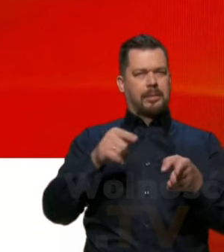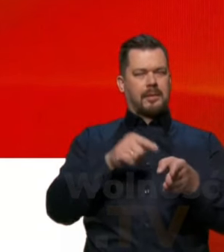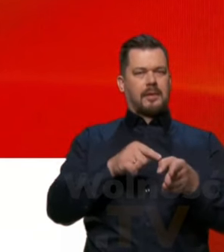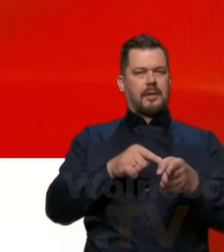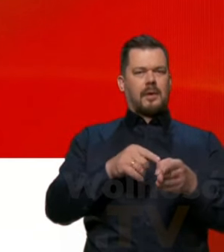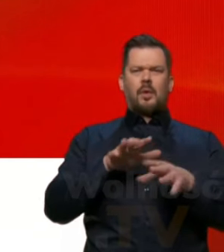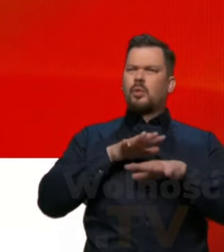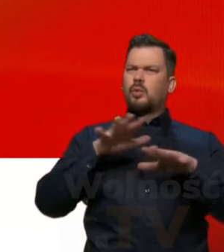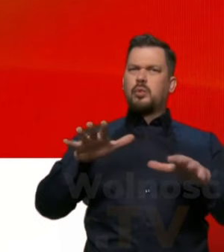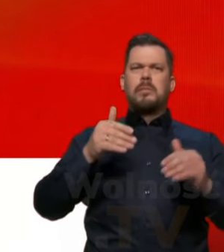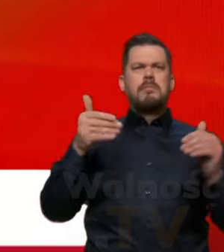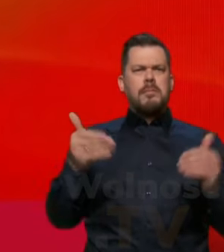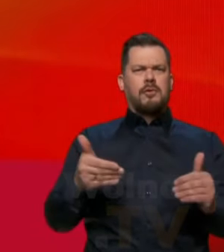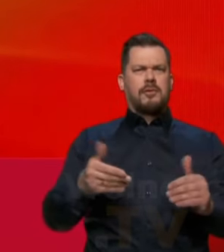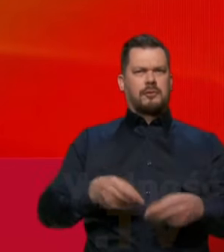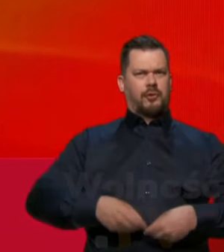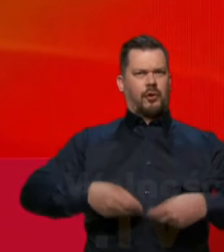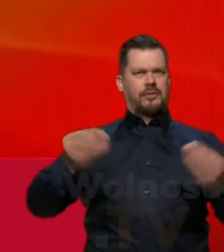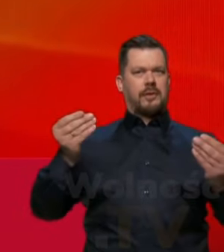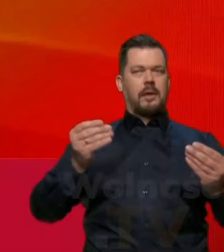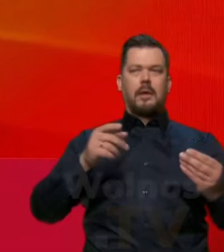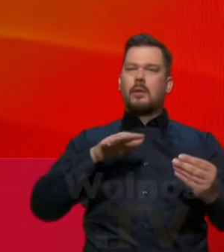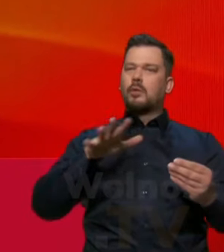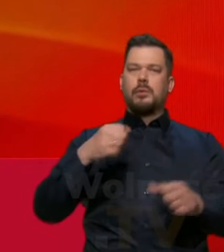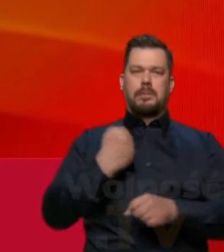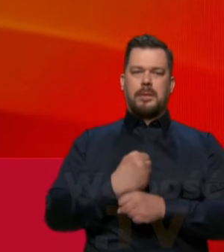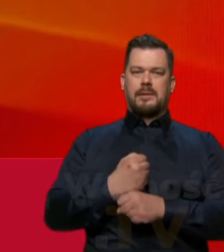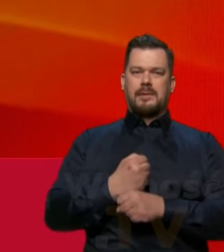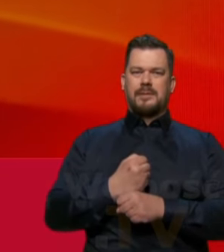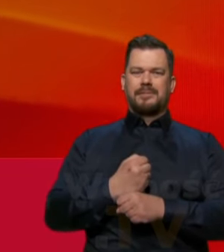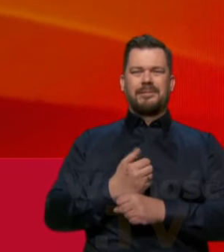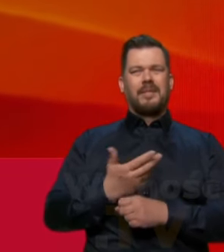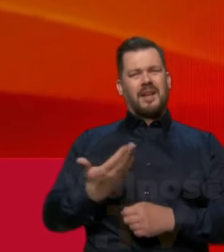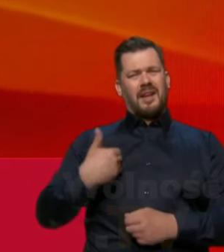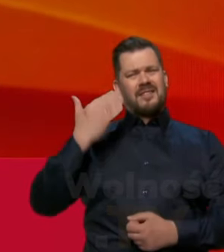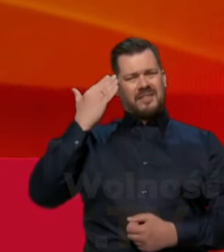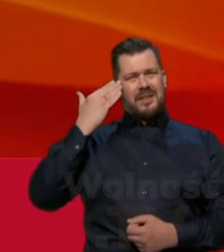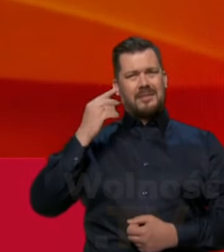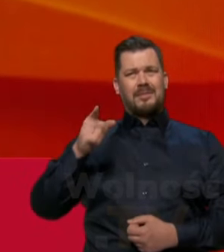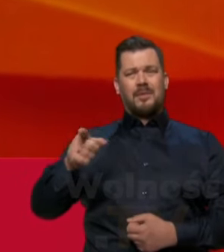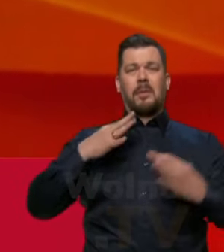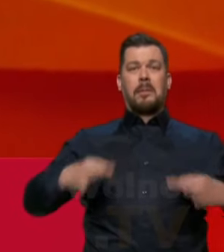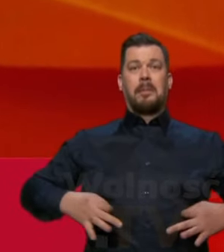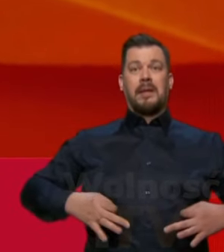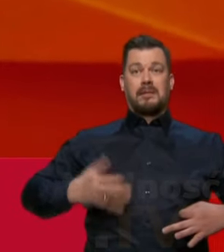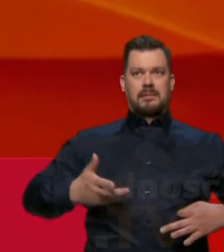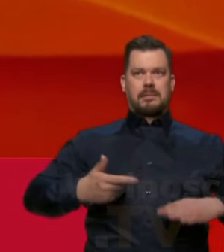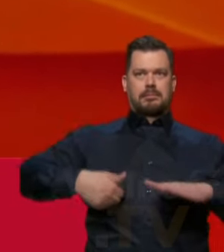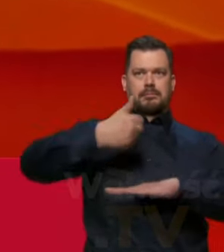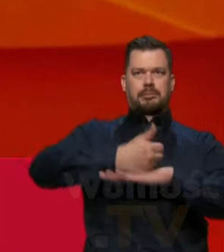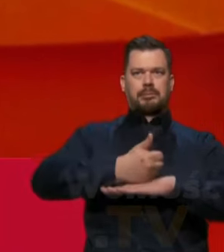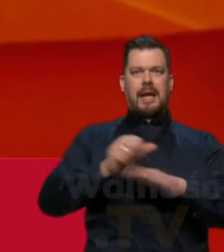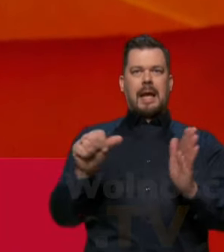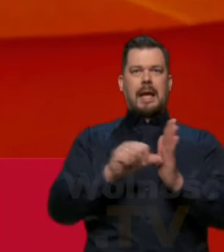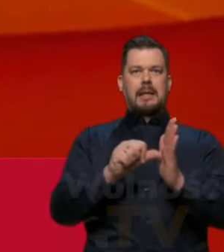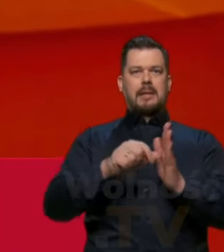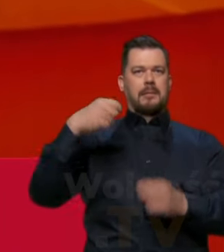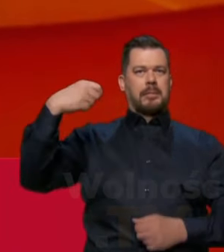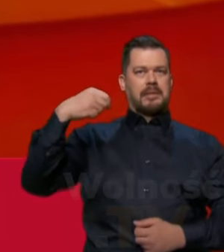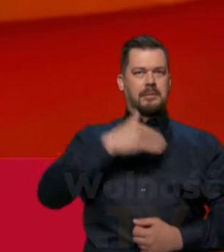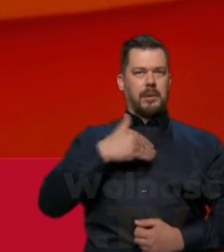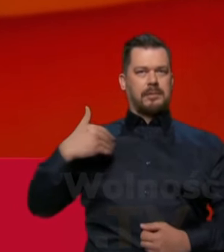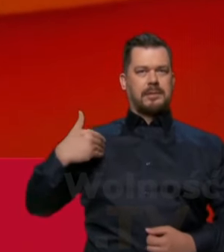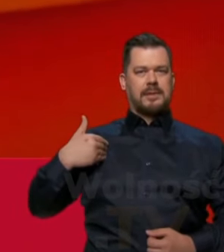ma ogromny potencjał, ale wymaga też bardzo wiele pracy. Nie jest tajemnicą, że jest pan typowany również